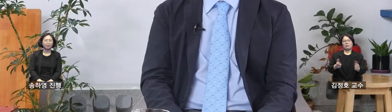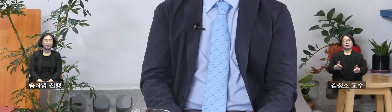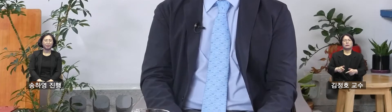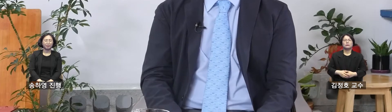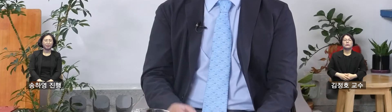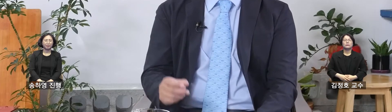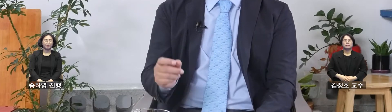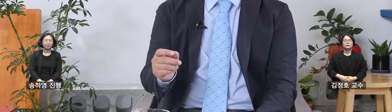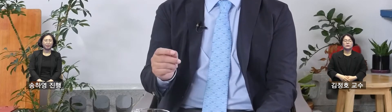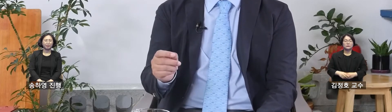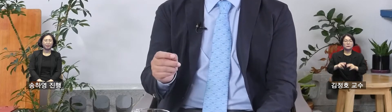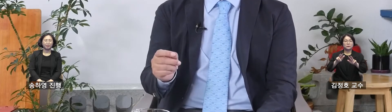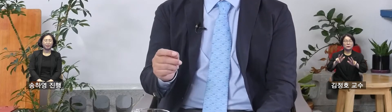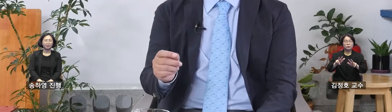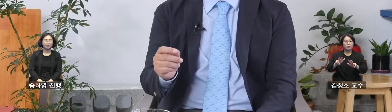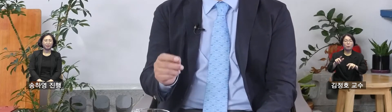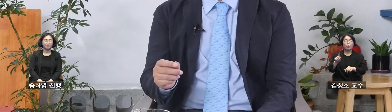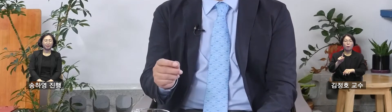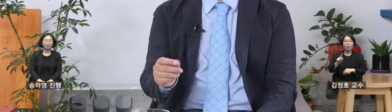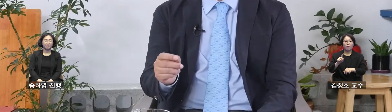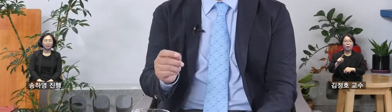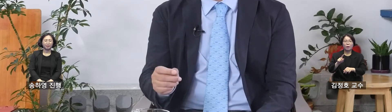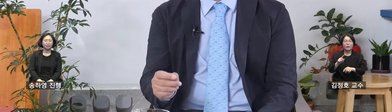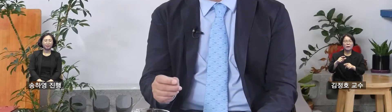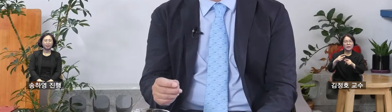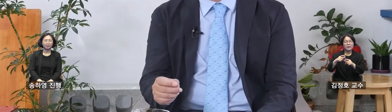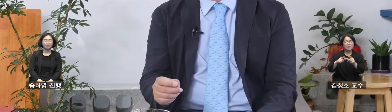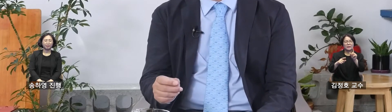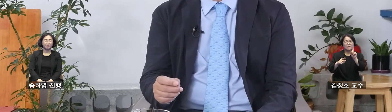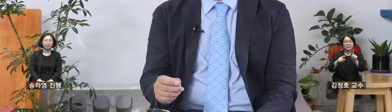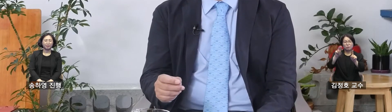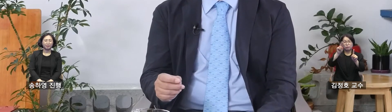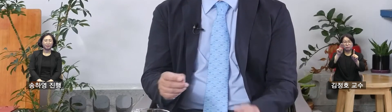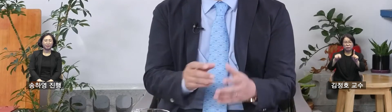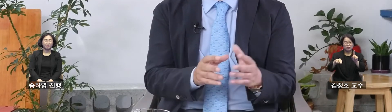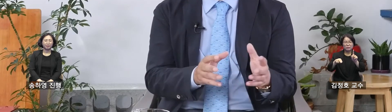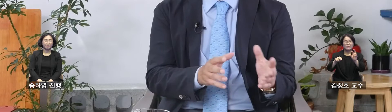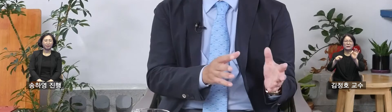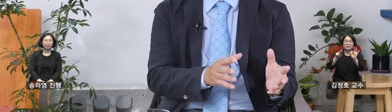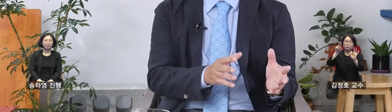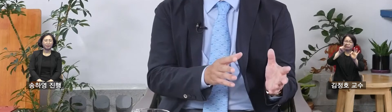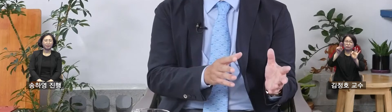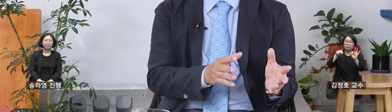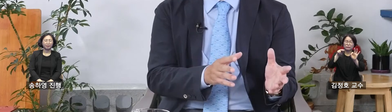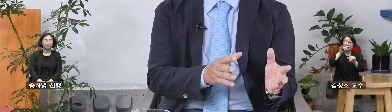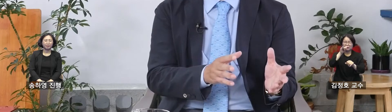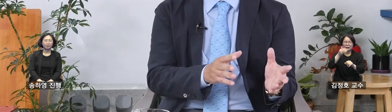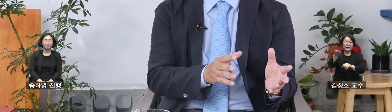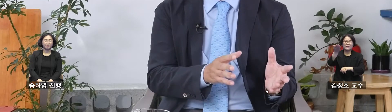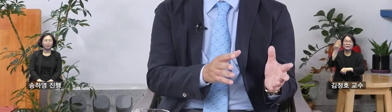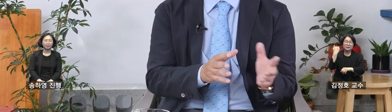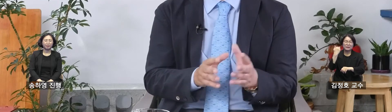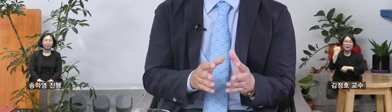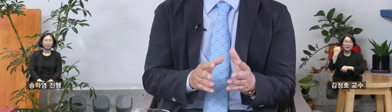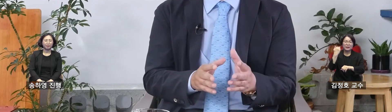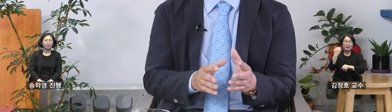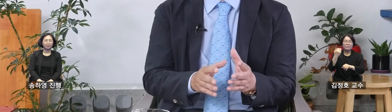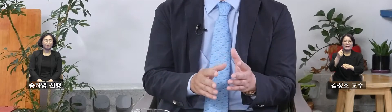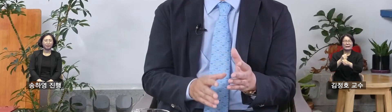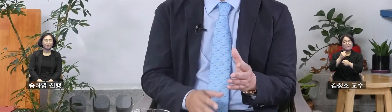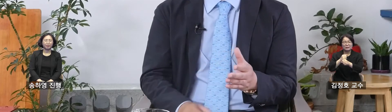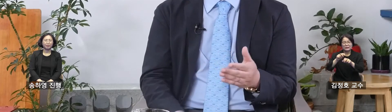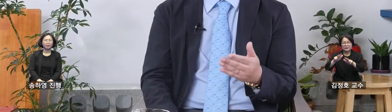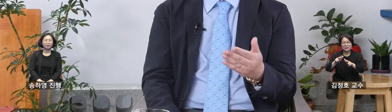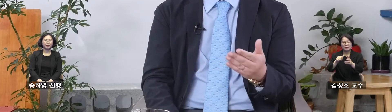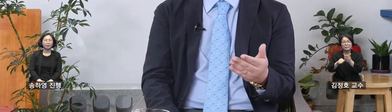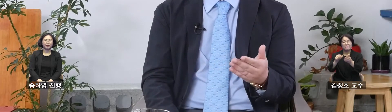거죠. 그러니까 지금도 반도체는 1불이나 뭐 10불 단위인데 지금 그때 지금 개발하기 시작해서 지금 상품화된